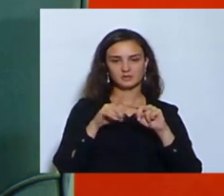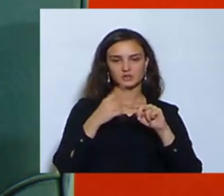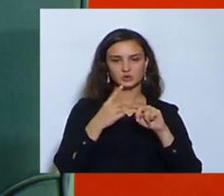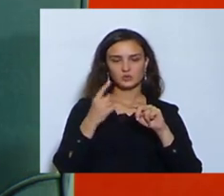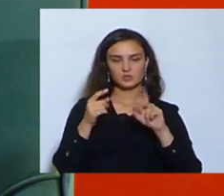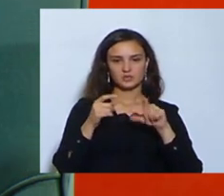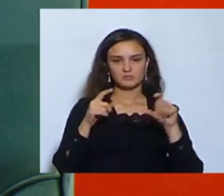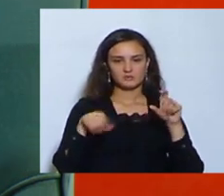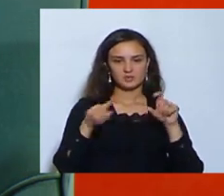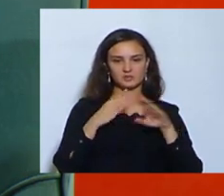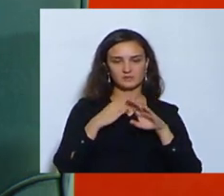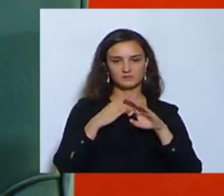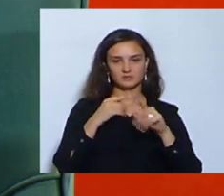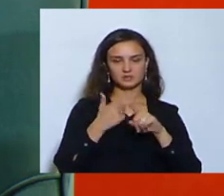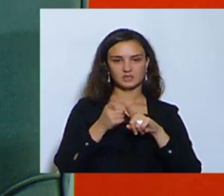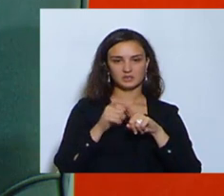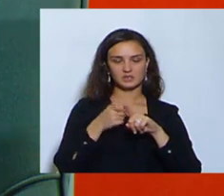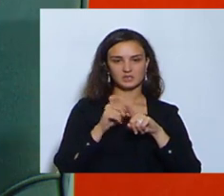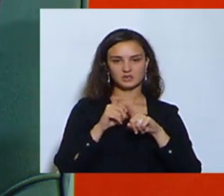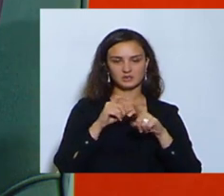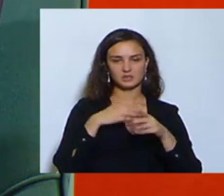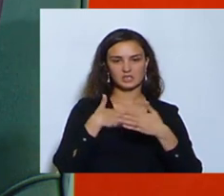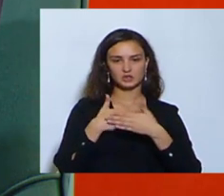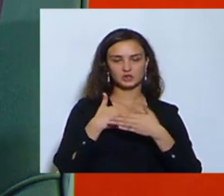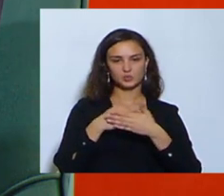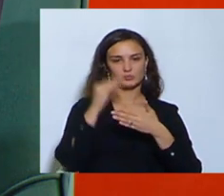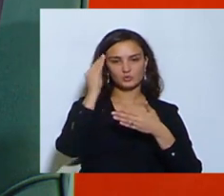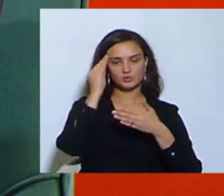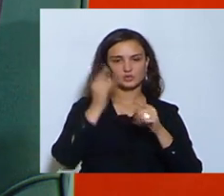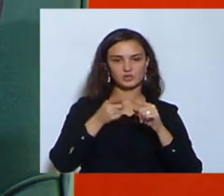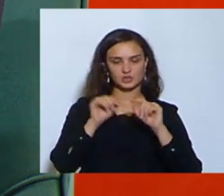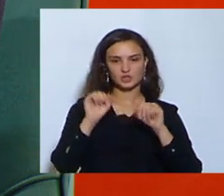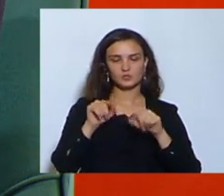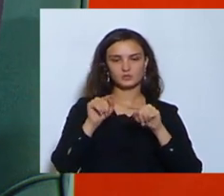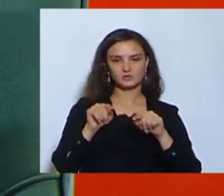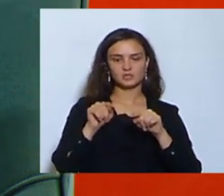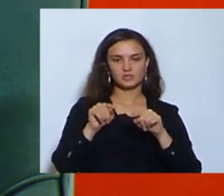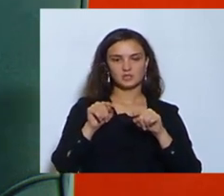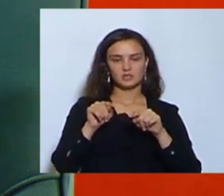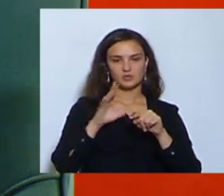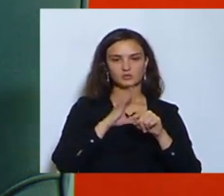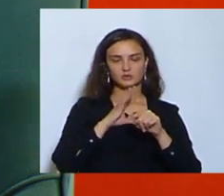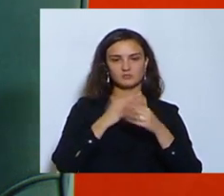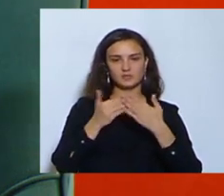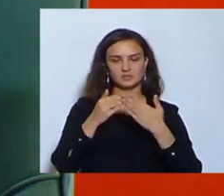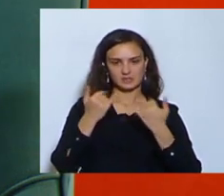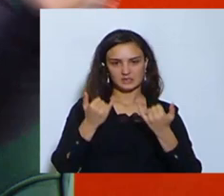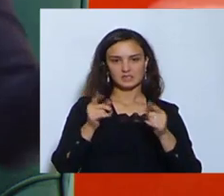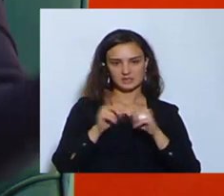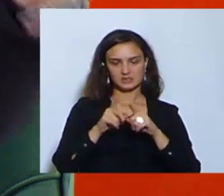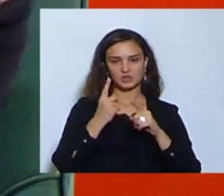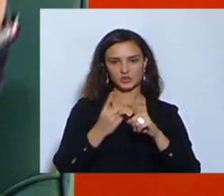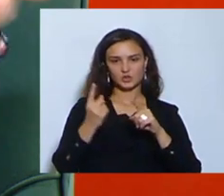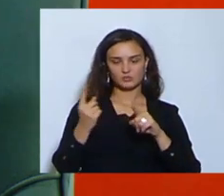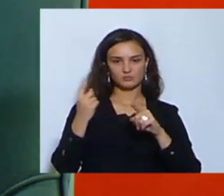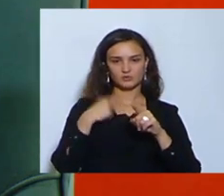თითოეულ ადამიანს აქვს ძალიან აქტიური პოზიცია შეუძლია და დაიმკვიდროს, მაგალითად დღესაც ხო